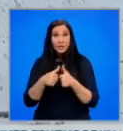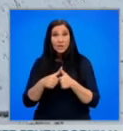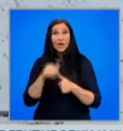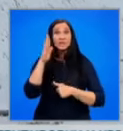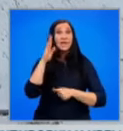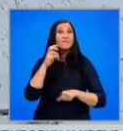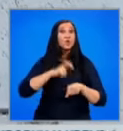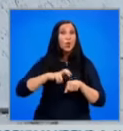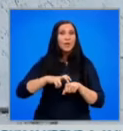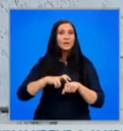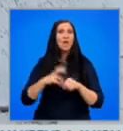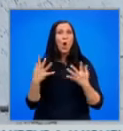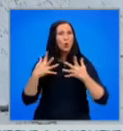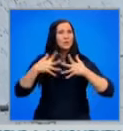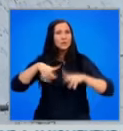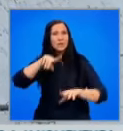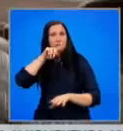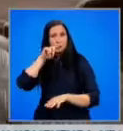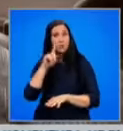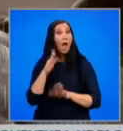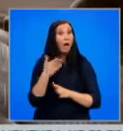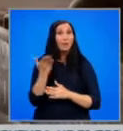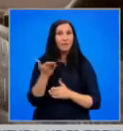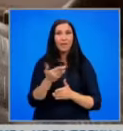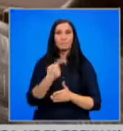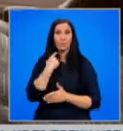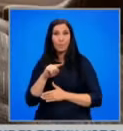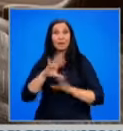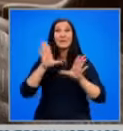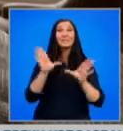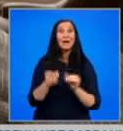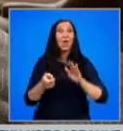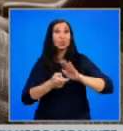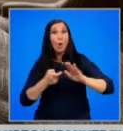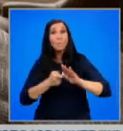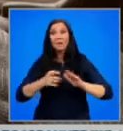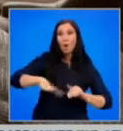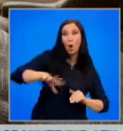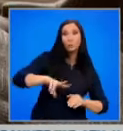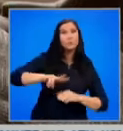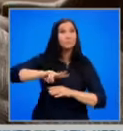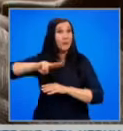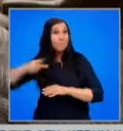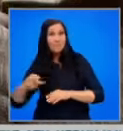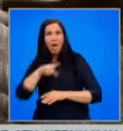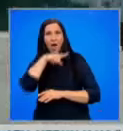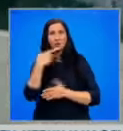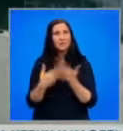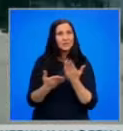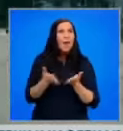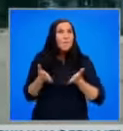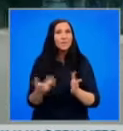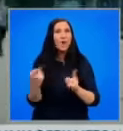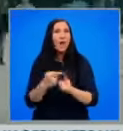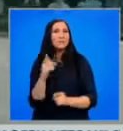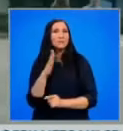и Северодонецк са от стратегическо значение. Ако те паднат, ако цялата Донбаска област премине в руски ръце, то пътят към Западна Украина